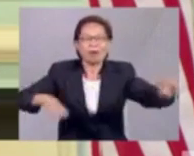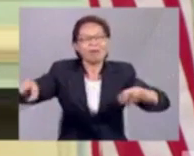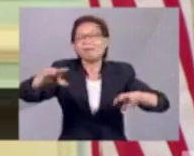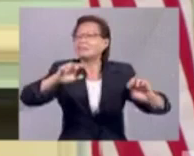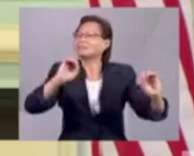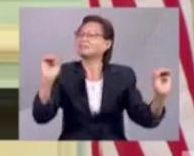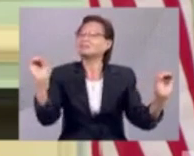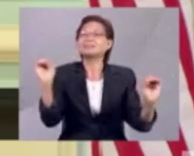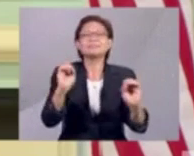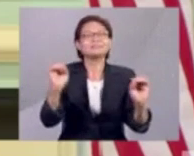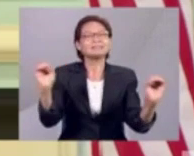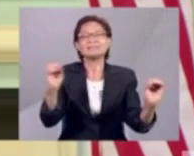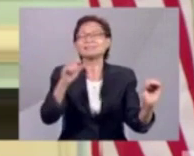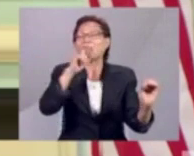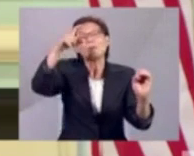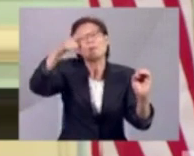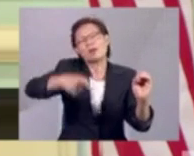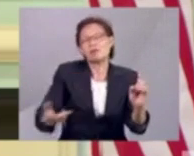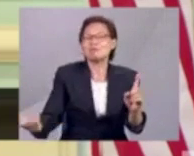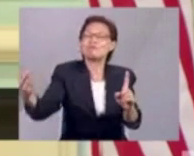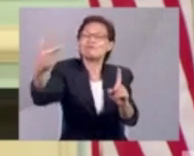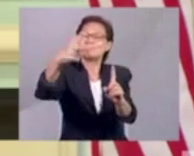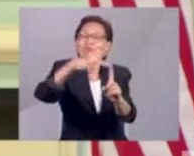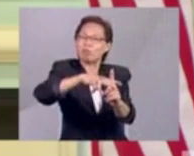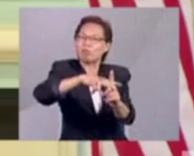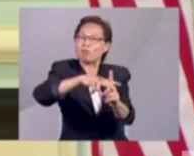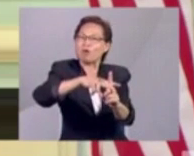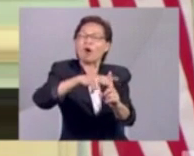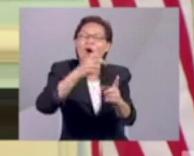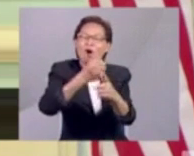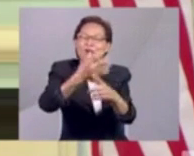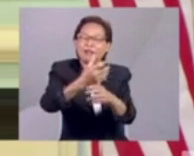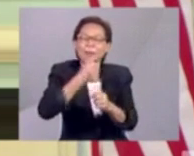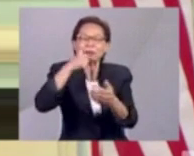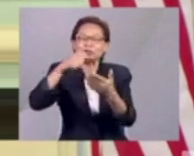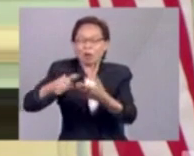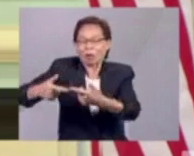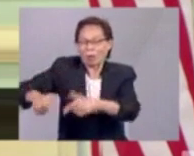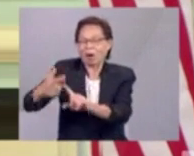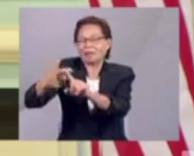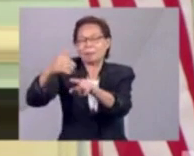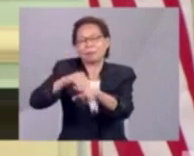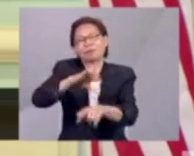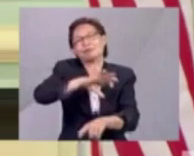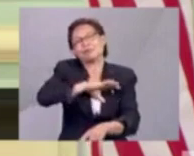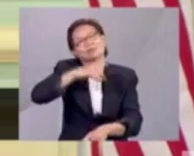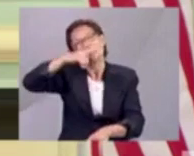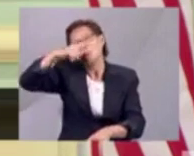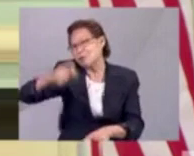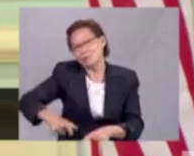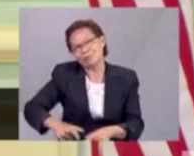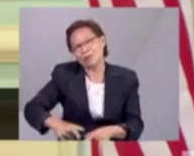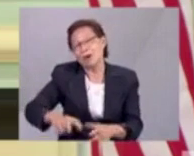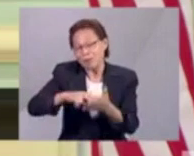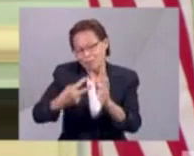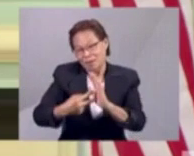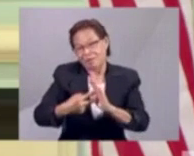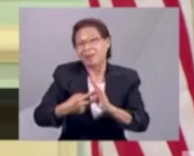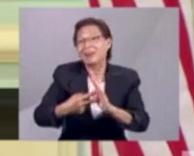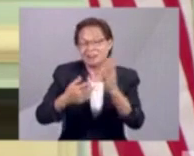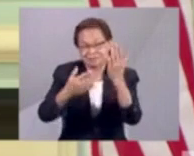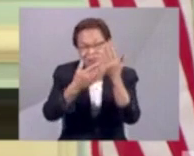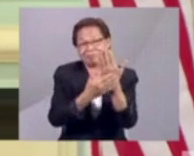tanpa memohon ataupun mendapat surat kebenaran daripada polis. Jadi ramai yang tanya